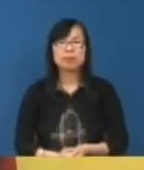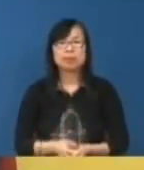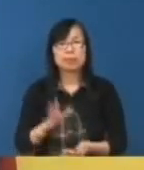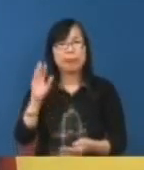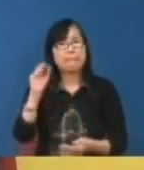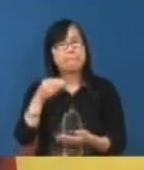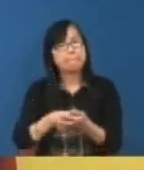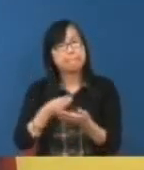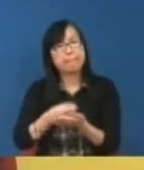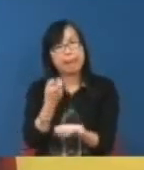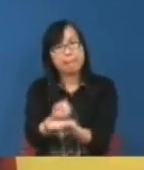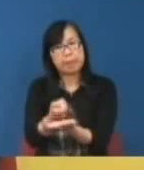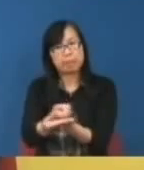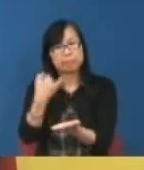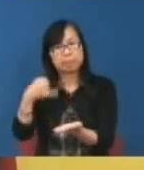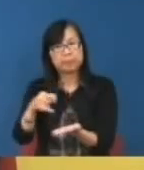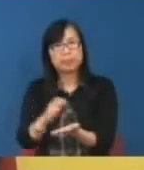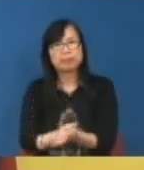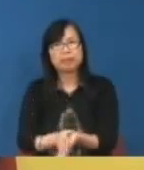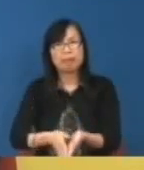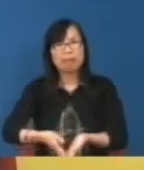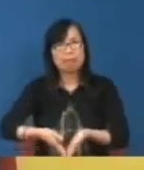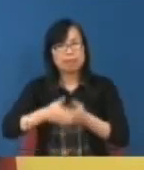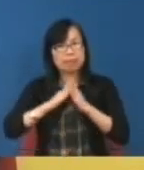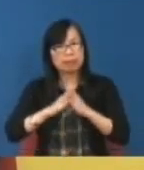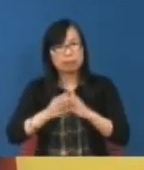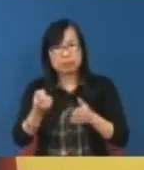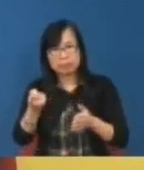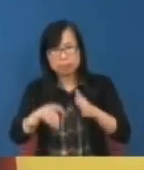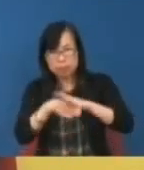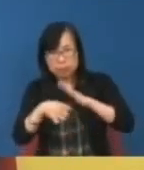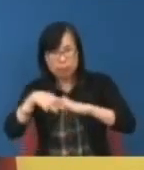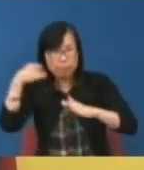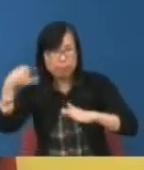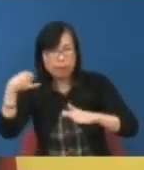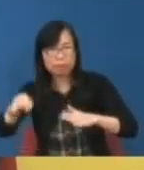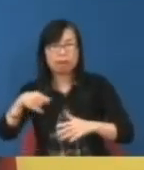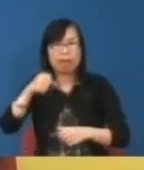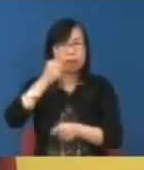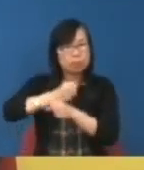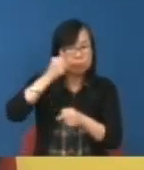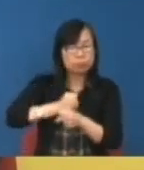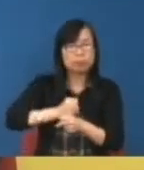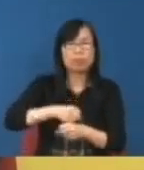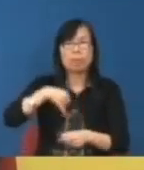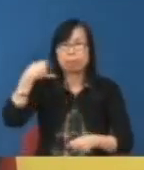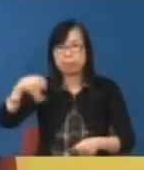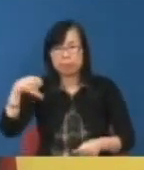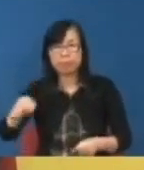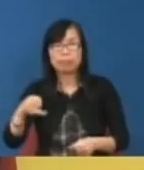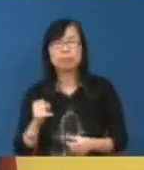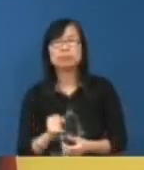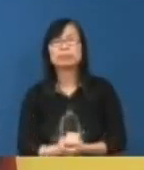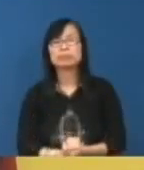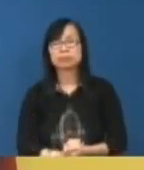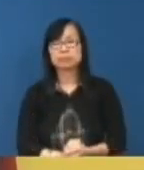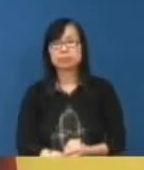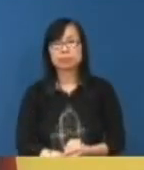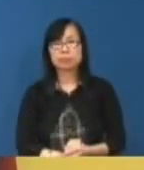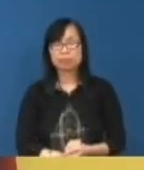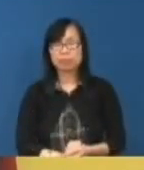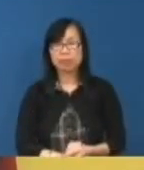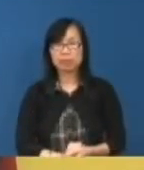得啊，想開間鋪頭仔維生又唔得啊，想就地打工又唔得啊，咁樣樣啫。咁